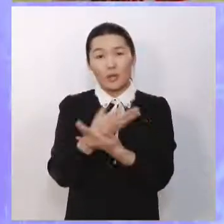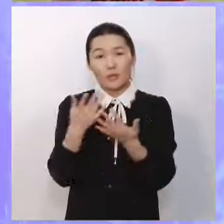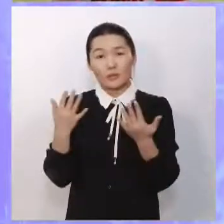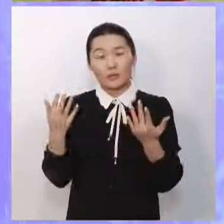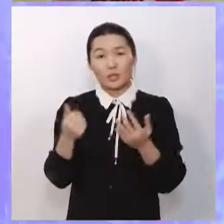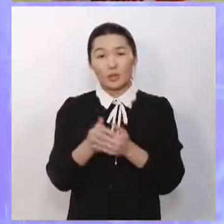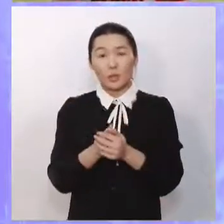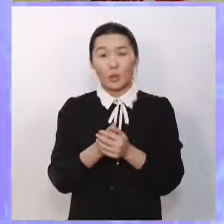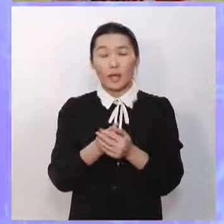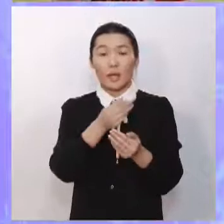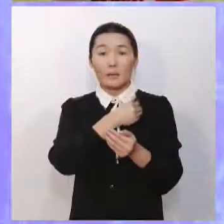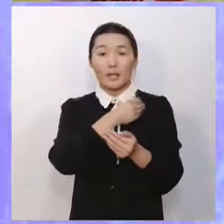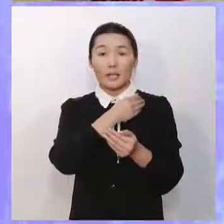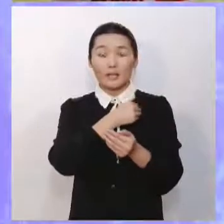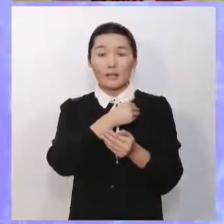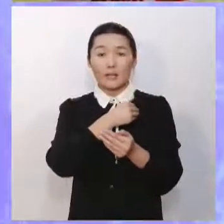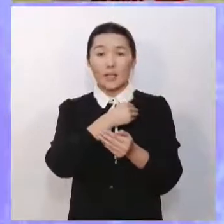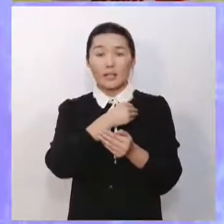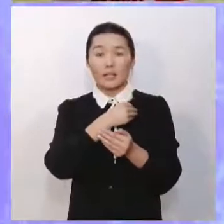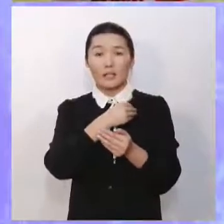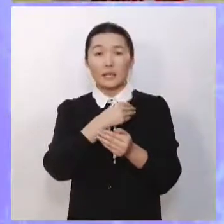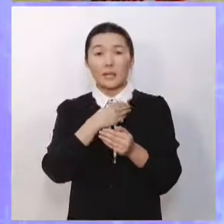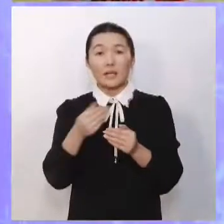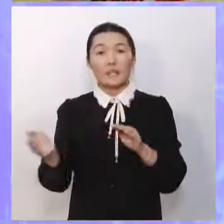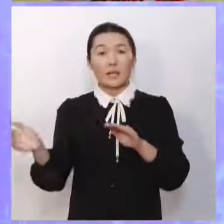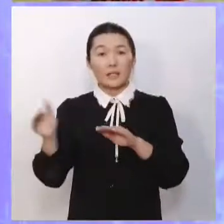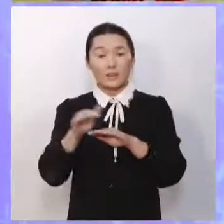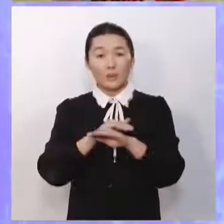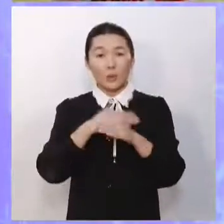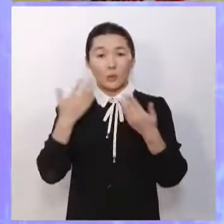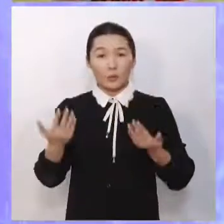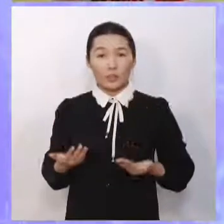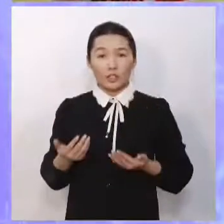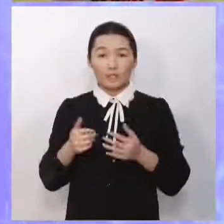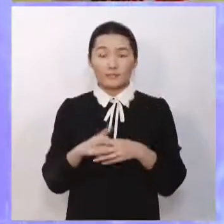и благословляли на благополучное пребывание.